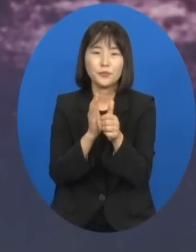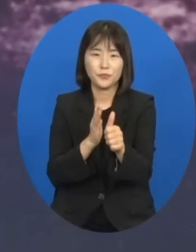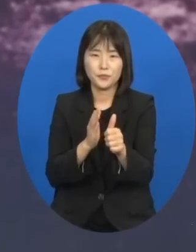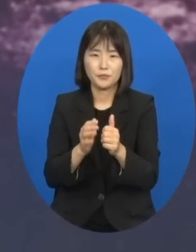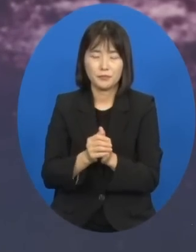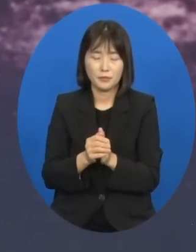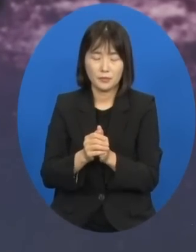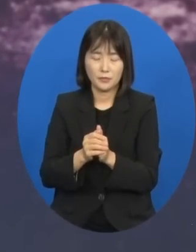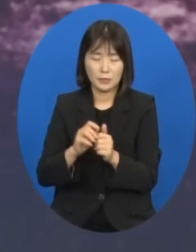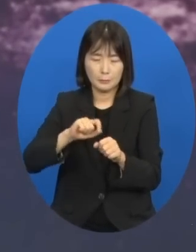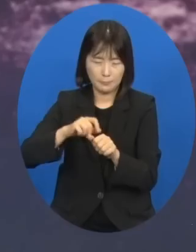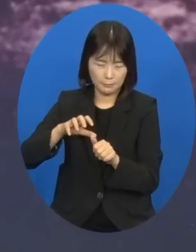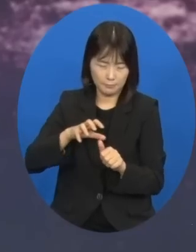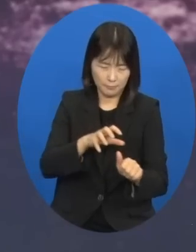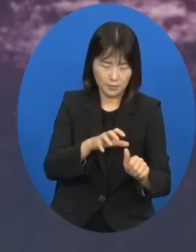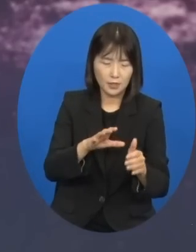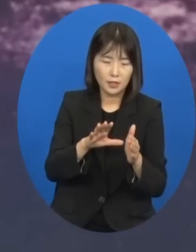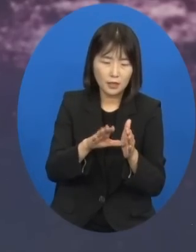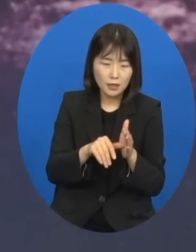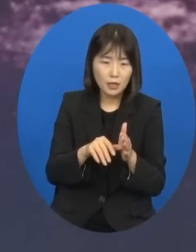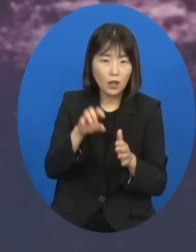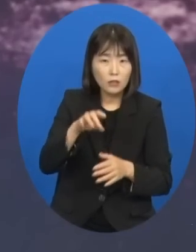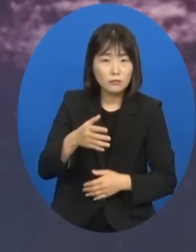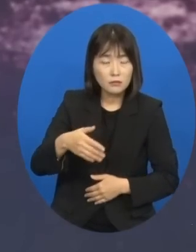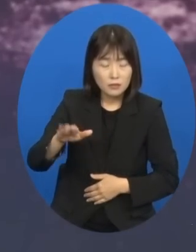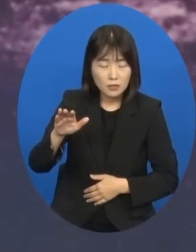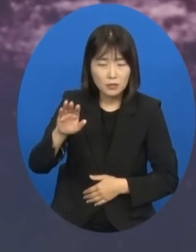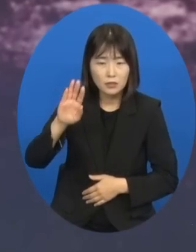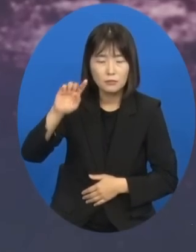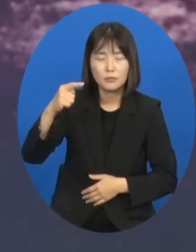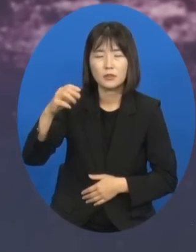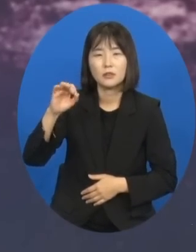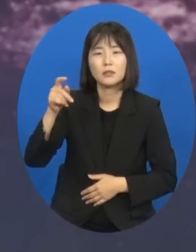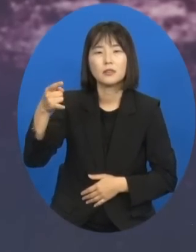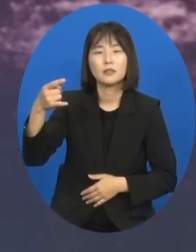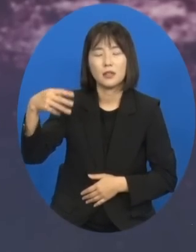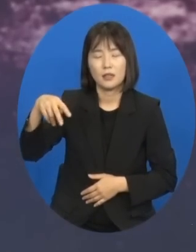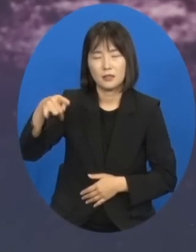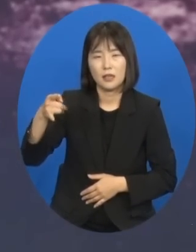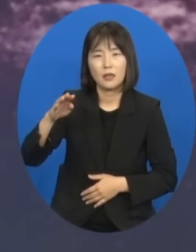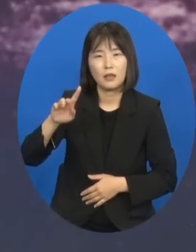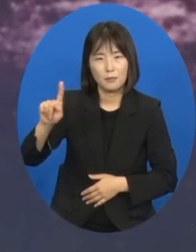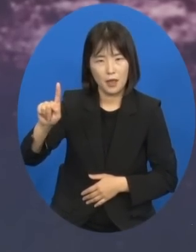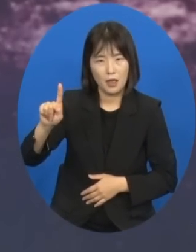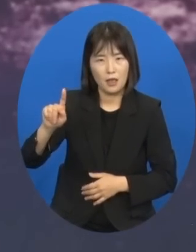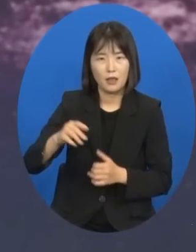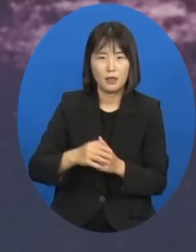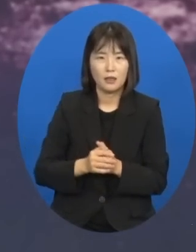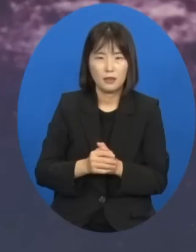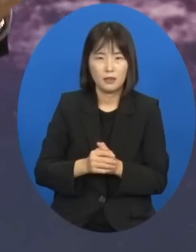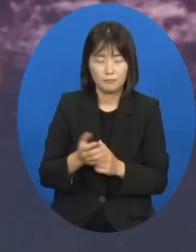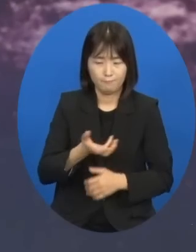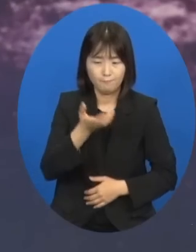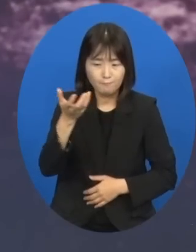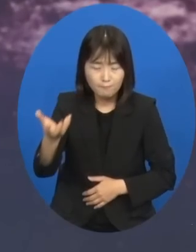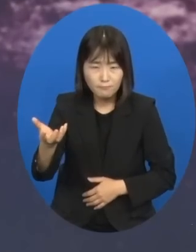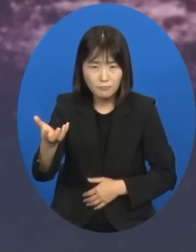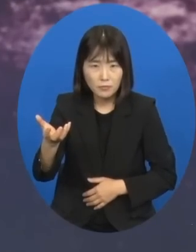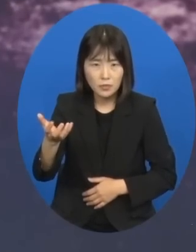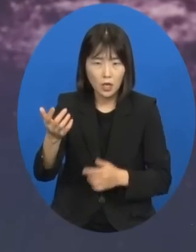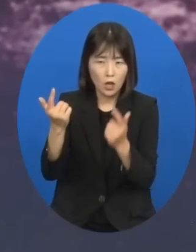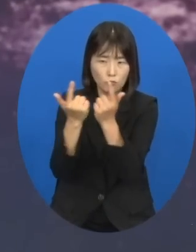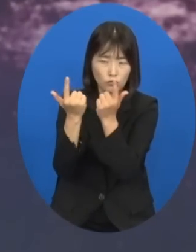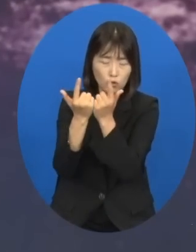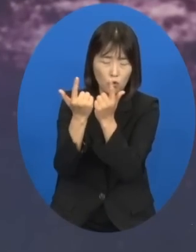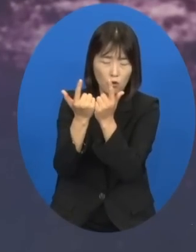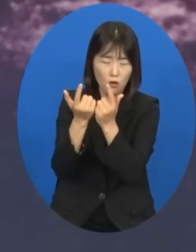갔다고요? 부엘세바로 갔다고. 남쪽 애굽으로 가는 것이 아니라 더욱더 북쪽으로 가서 더 가나안